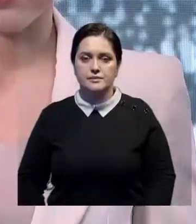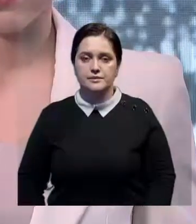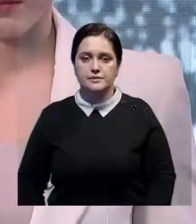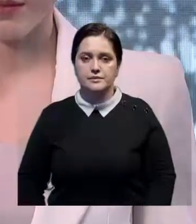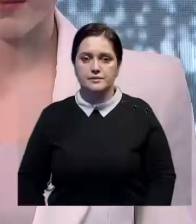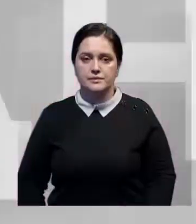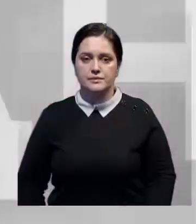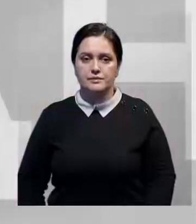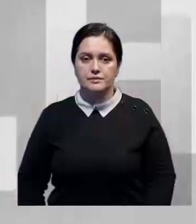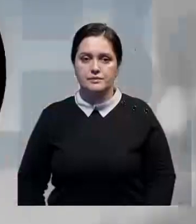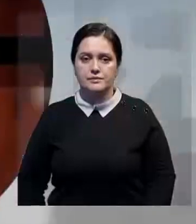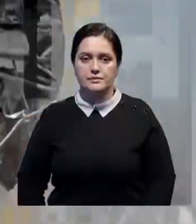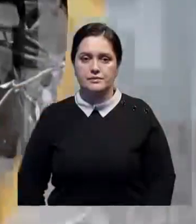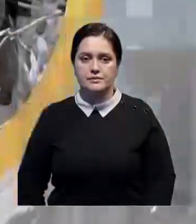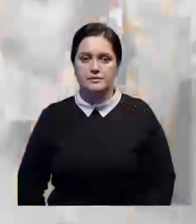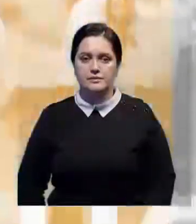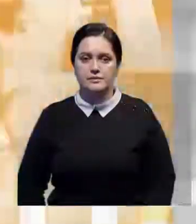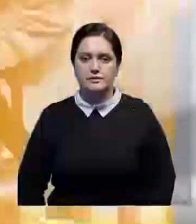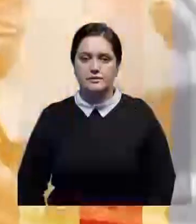Вероника Боярова.